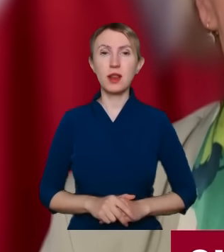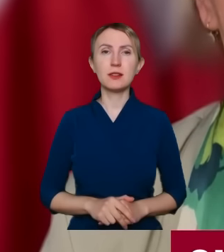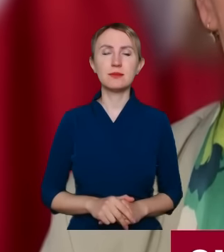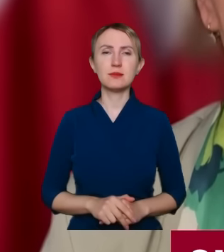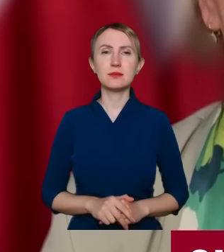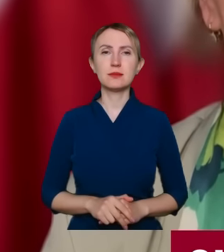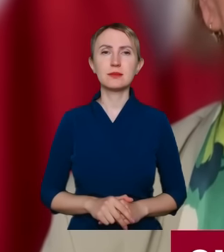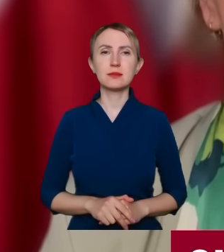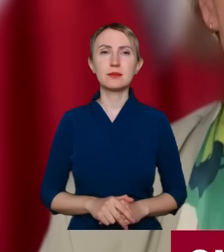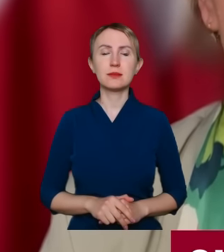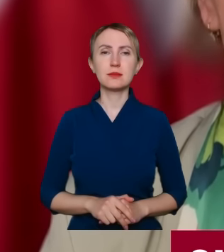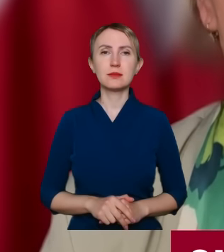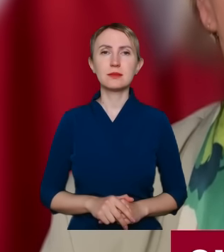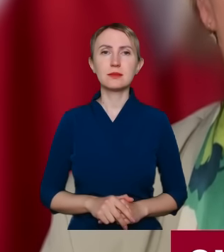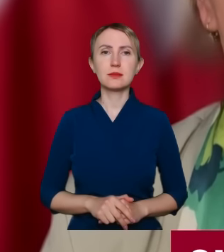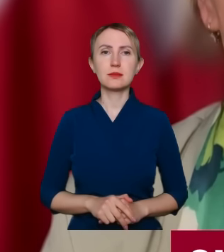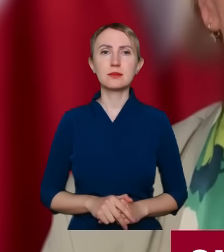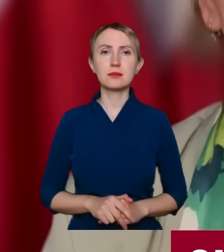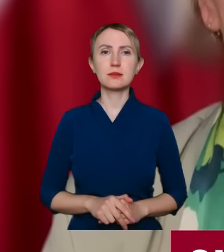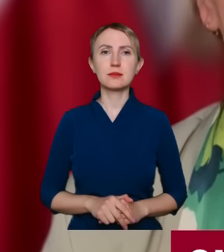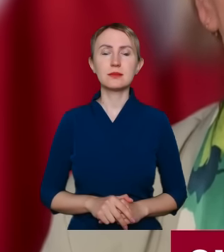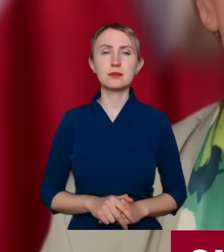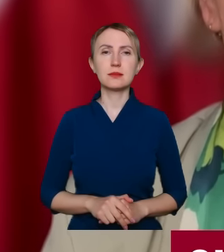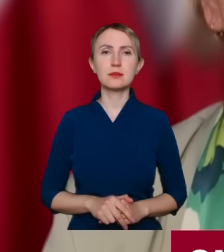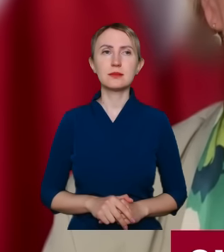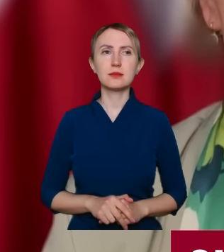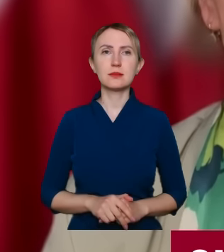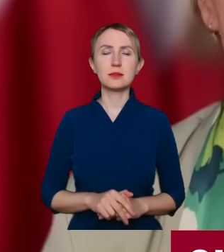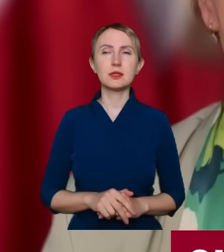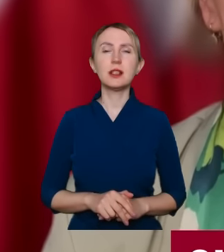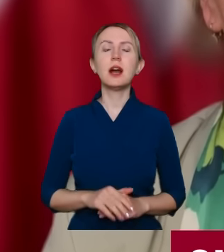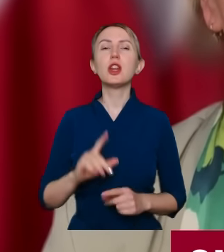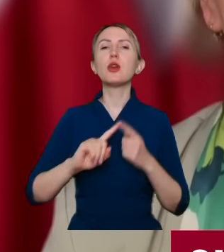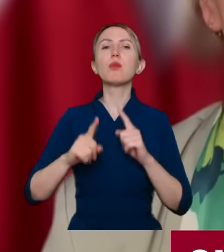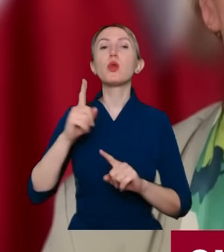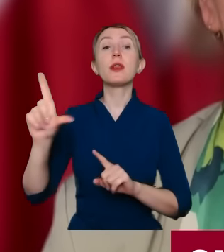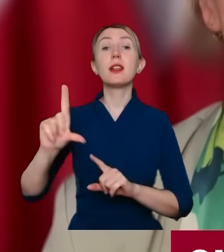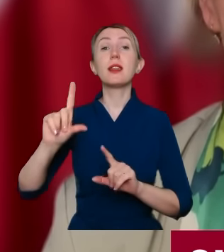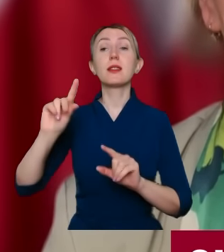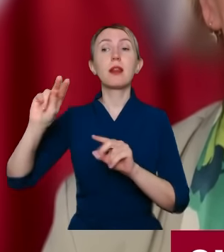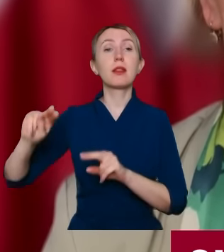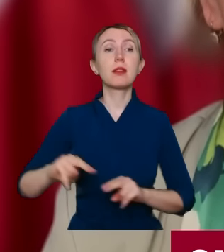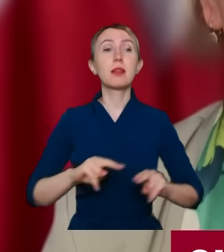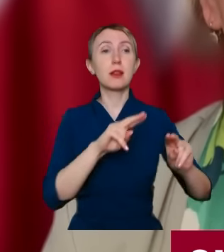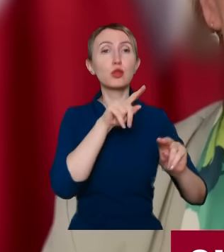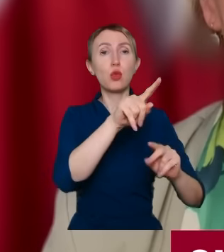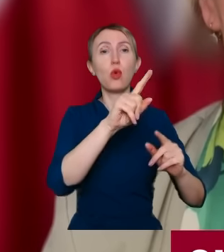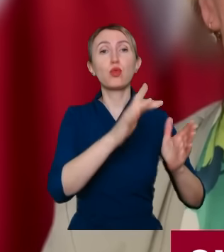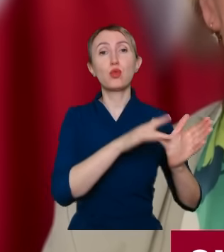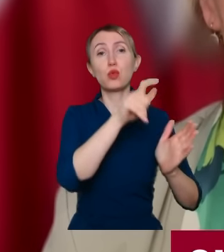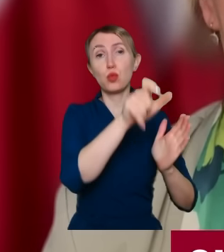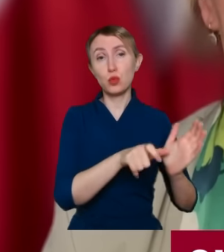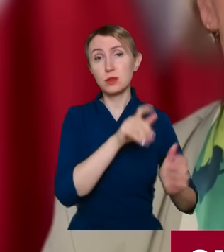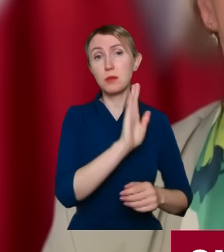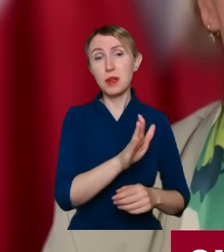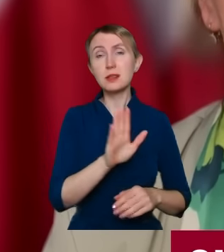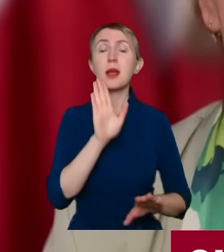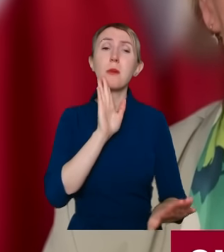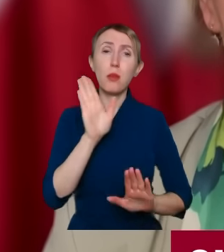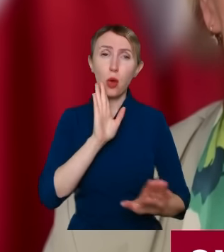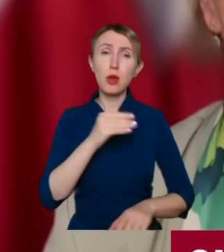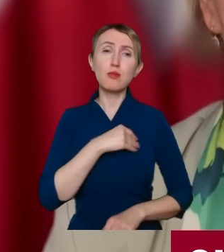zaczną się transfery polityków z lewicy do Donalda Tuska i podobnie myślę będzie z